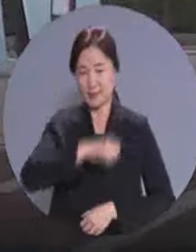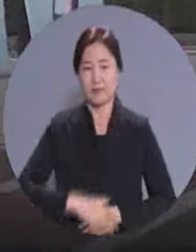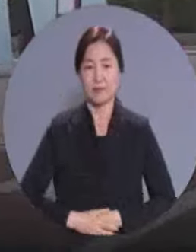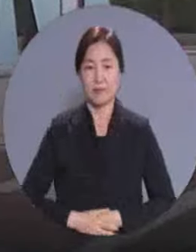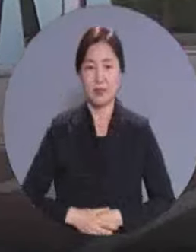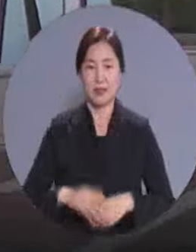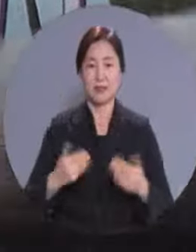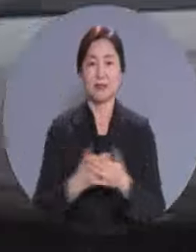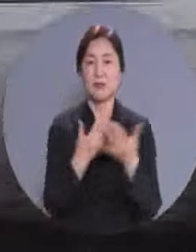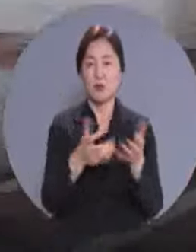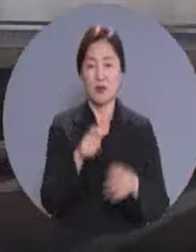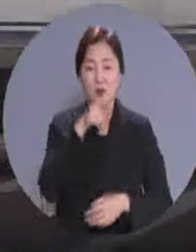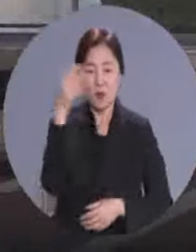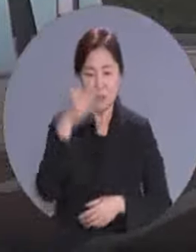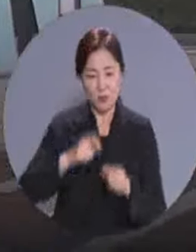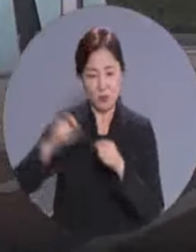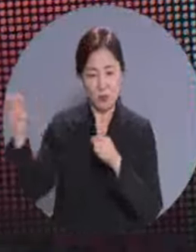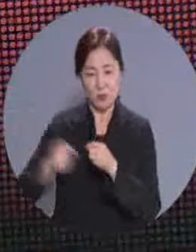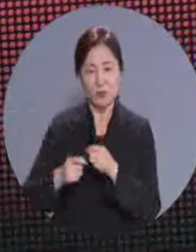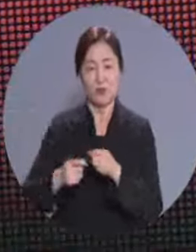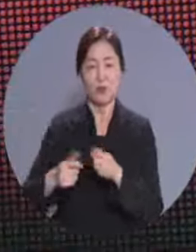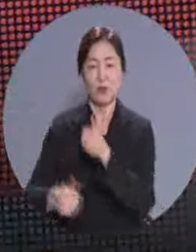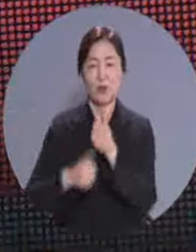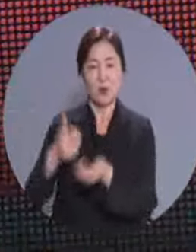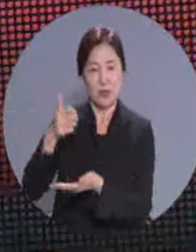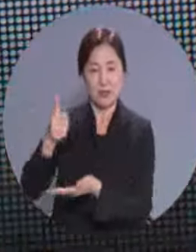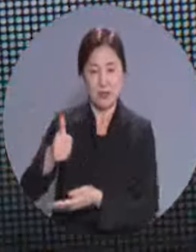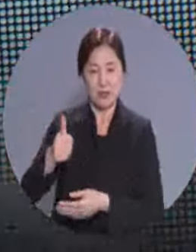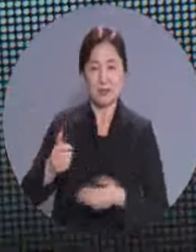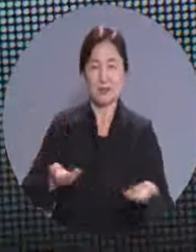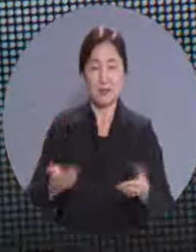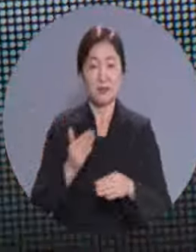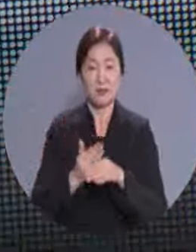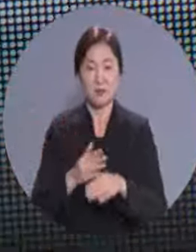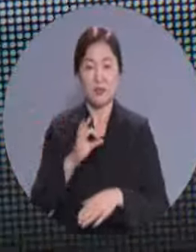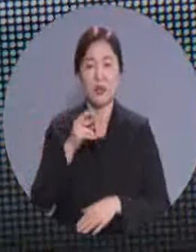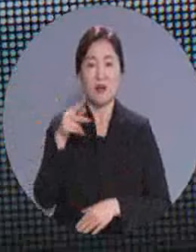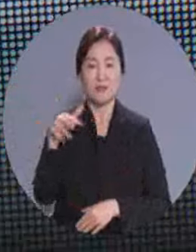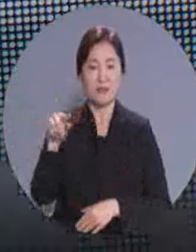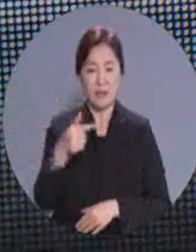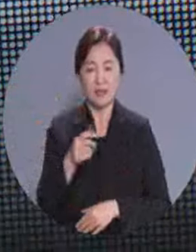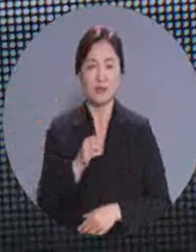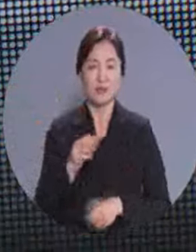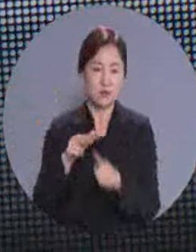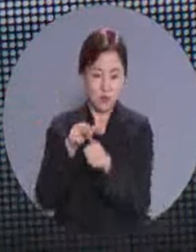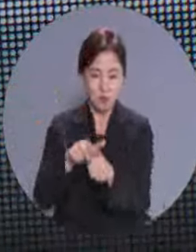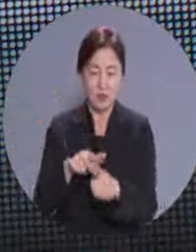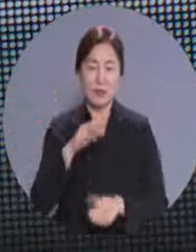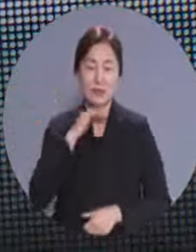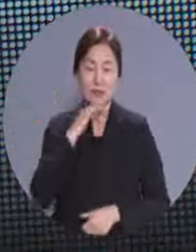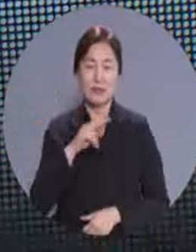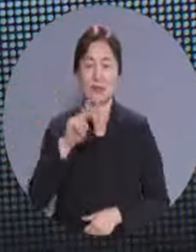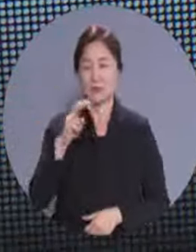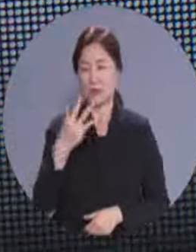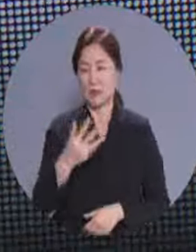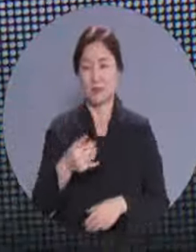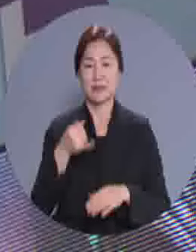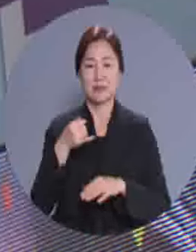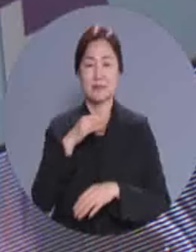진보당 여수지역위원회 공동위원장을 맡고 있는 여찬 후보는 올해 만 28살로 호남지역 최연소